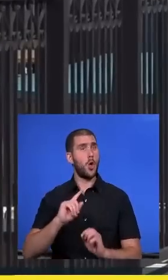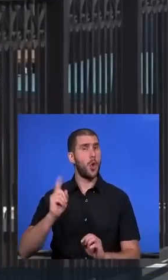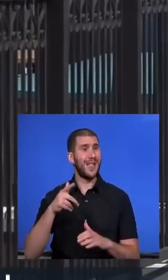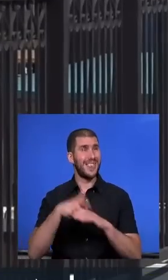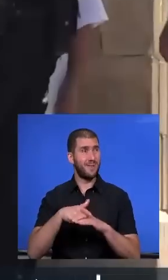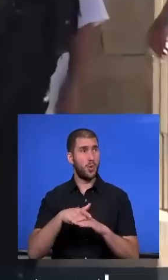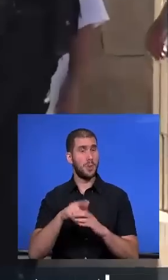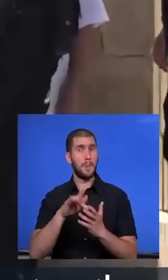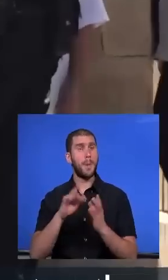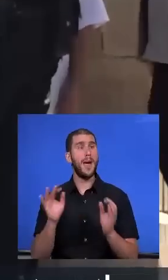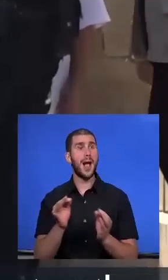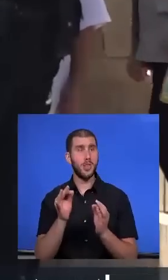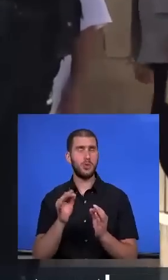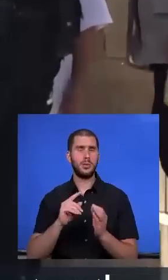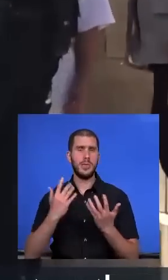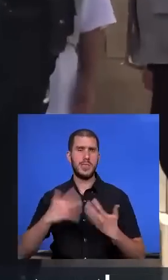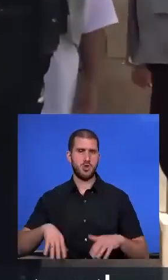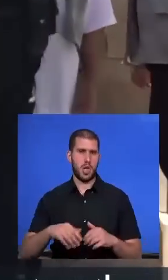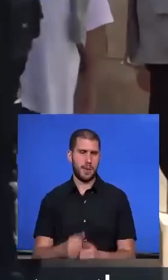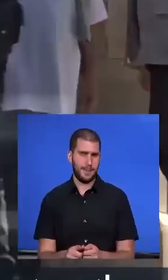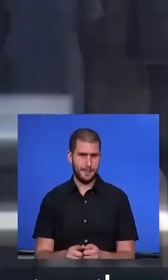במקום הקדוש נועדה לכישלון.